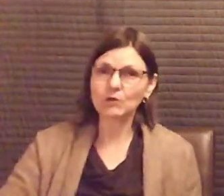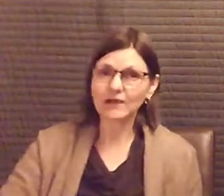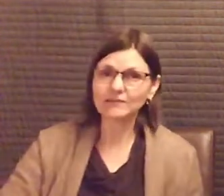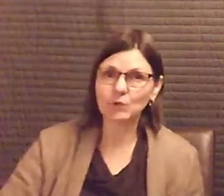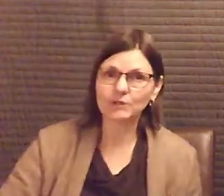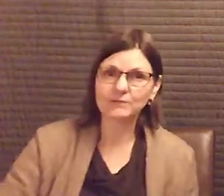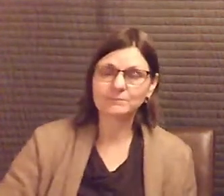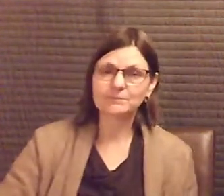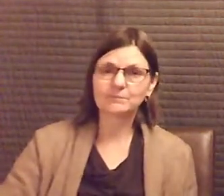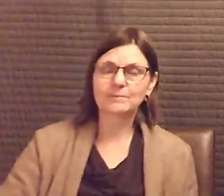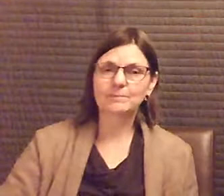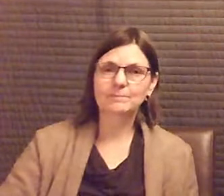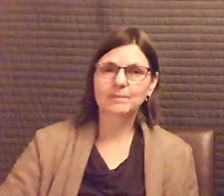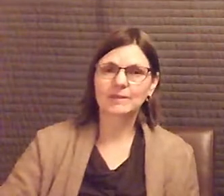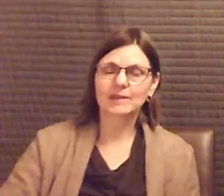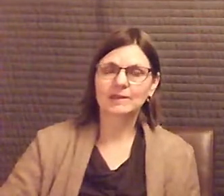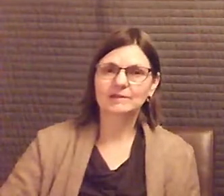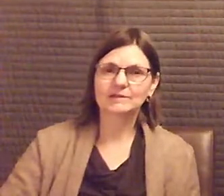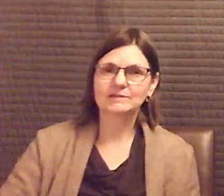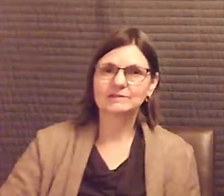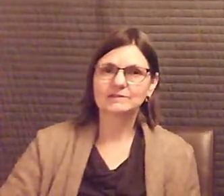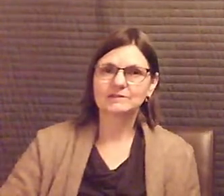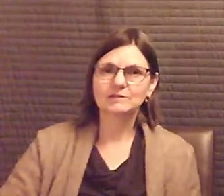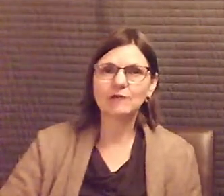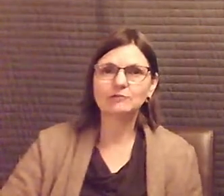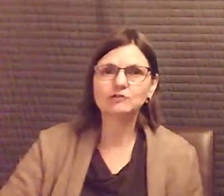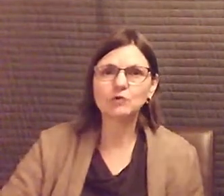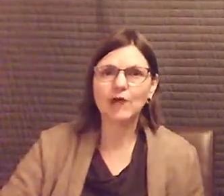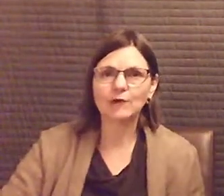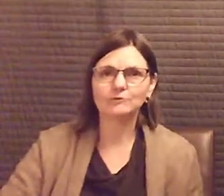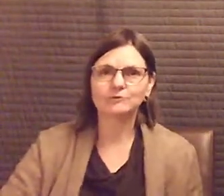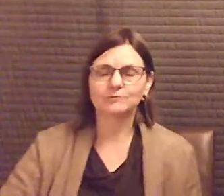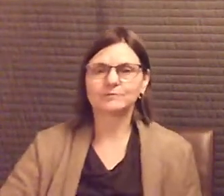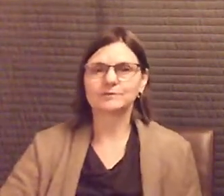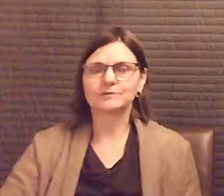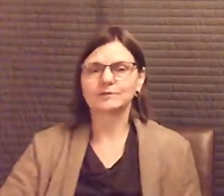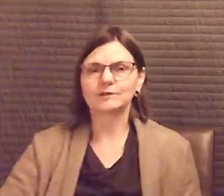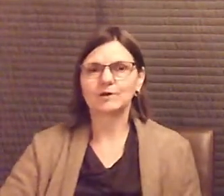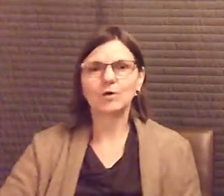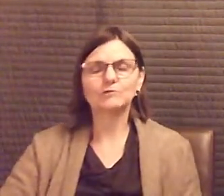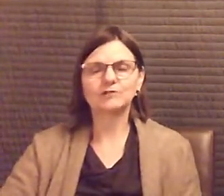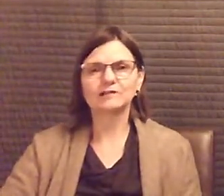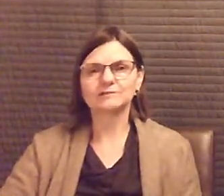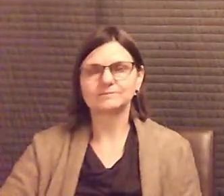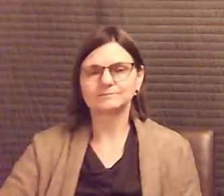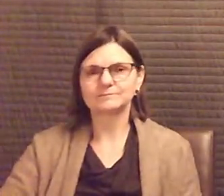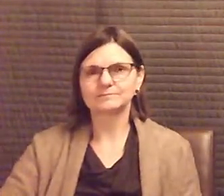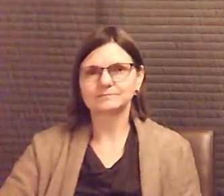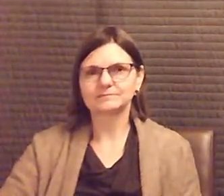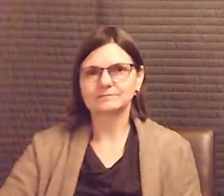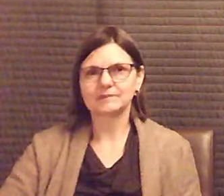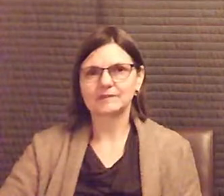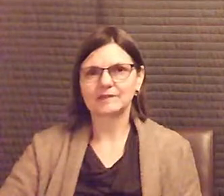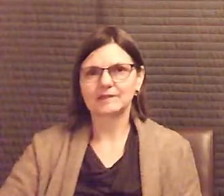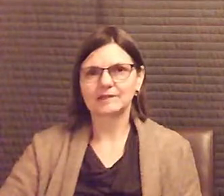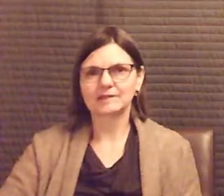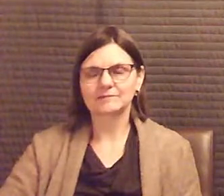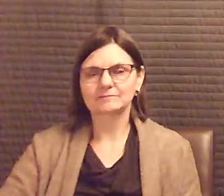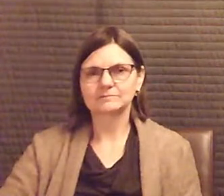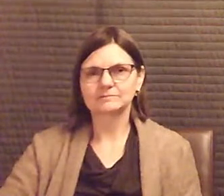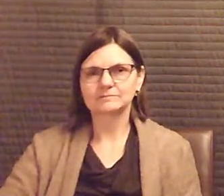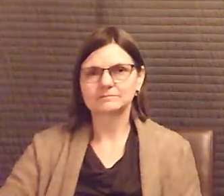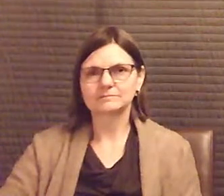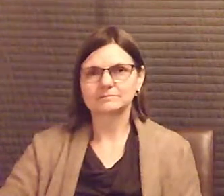die zelf op laat horen ik was de teller is ons anale bedrijf is op lijn wegduwen overal is putting his face